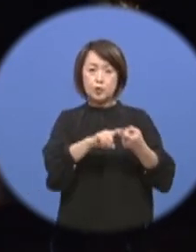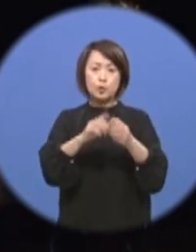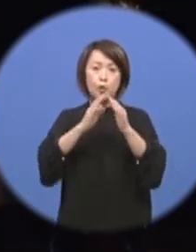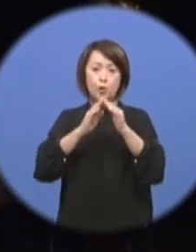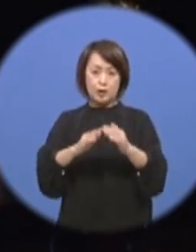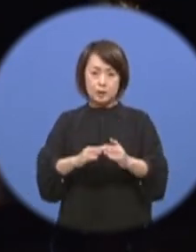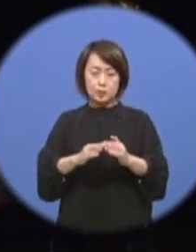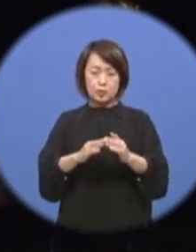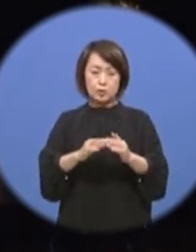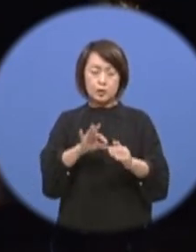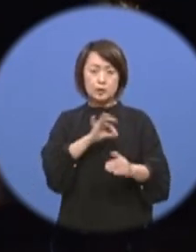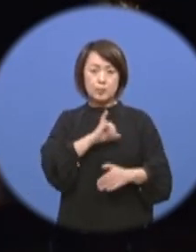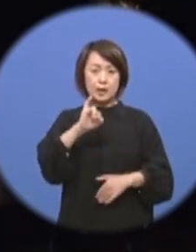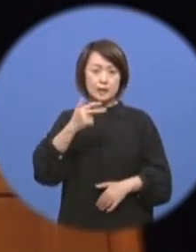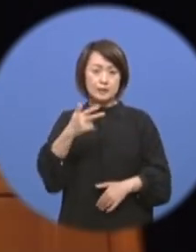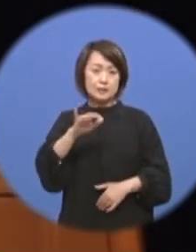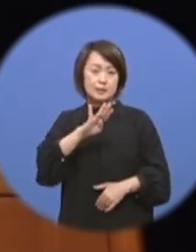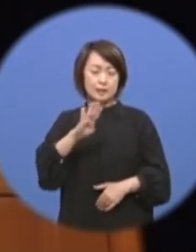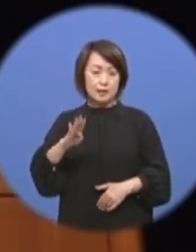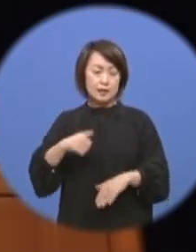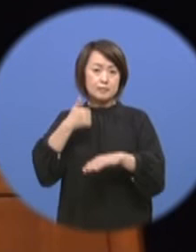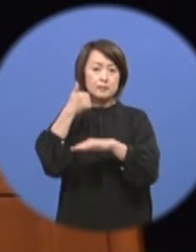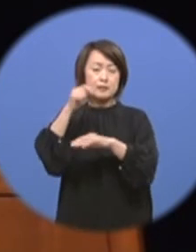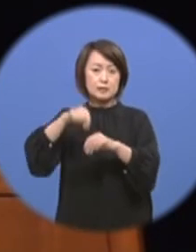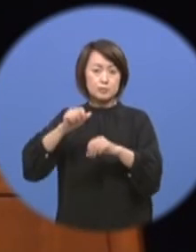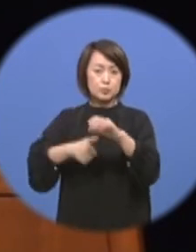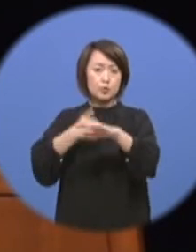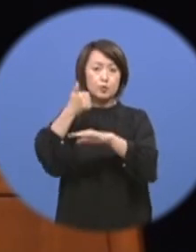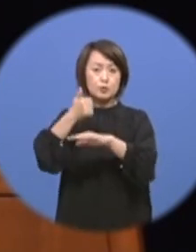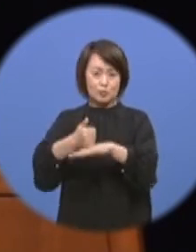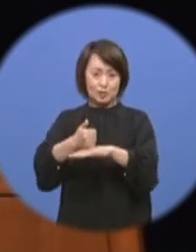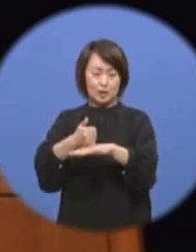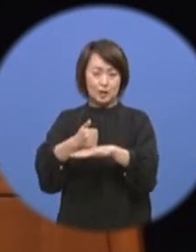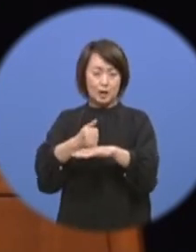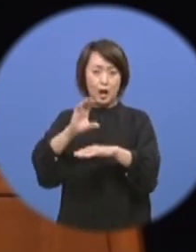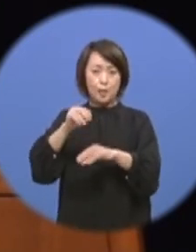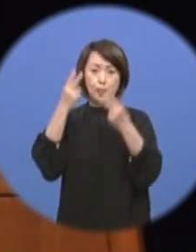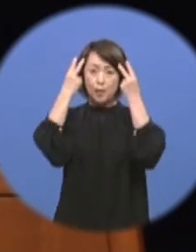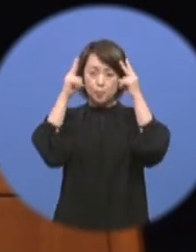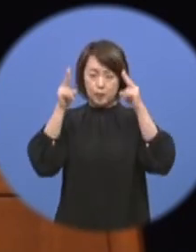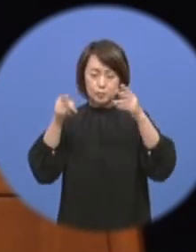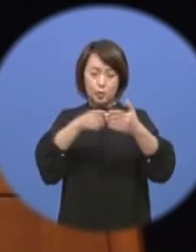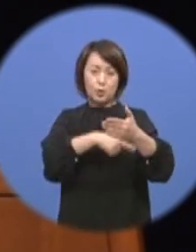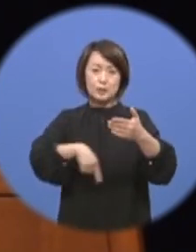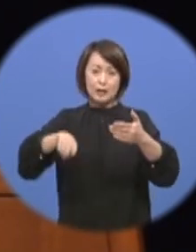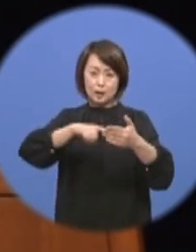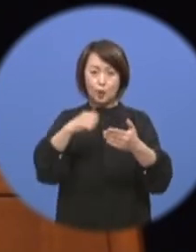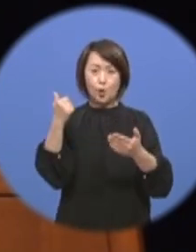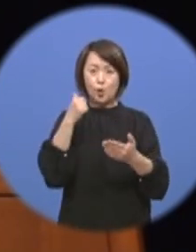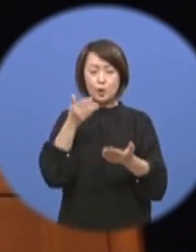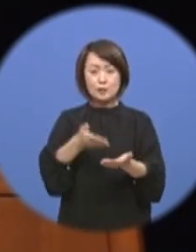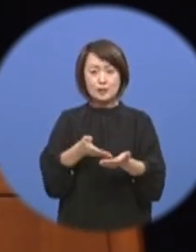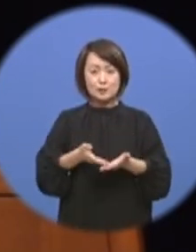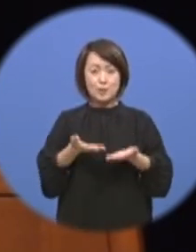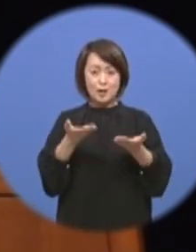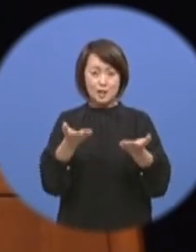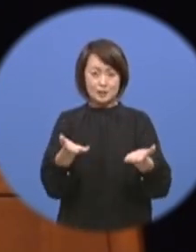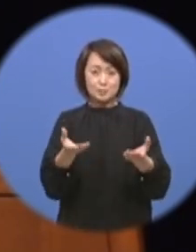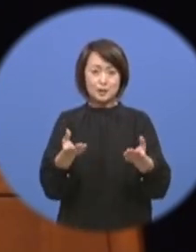事務総長が2025年大阪関西万博の概要を説明しました